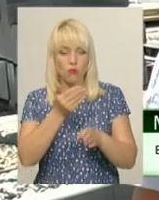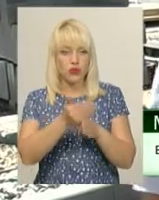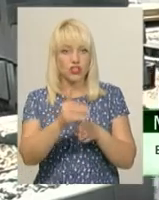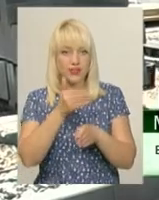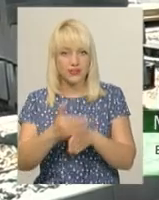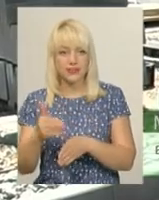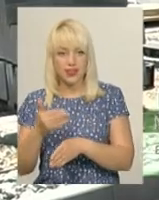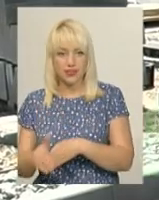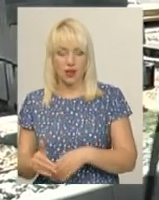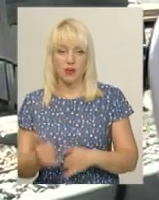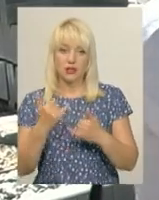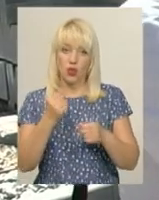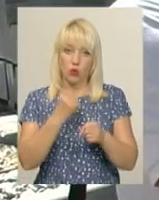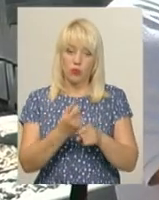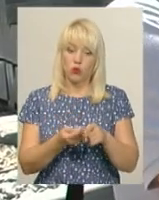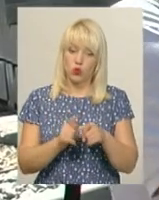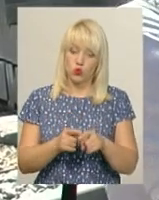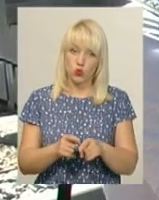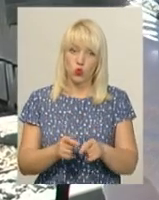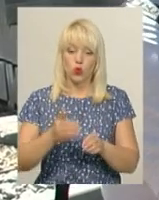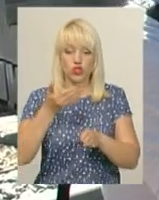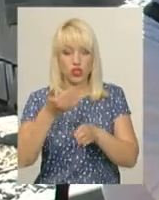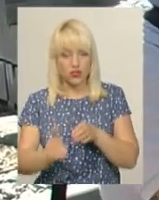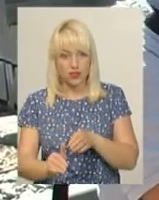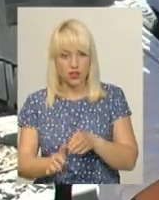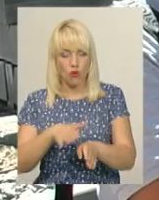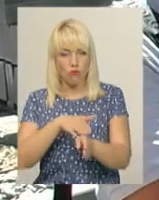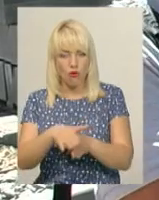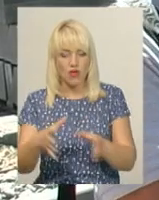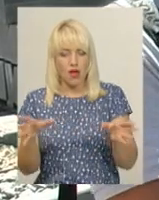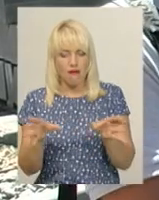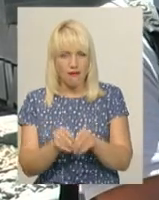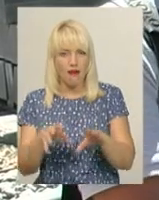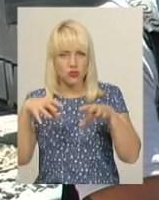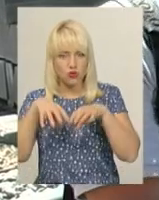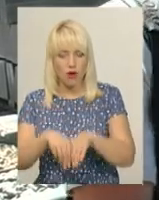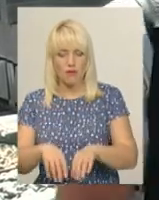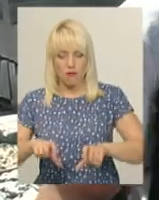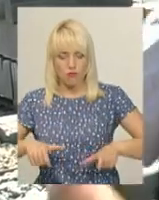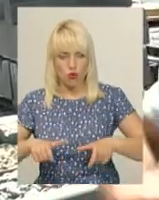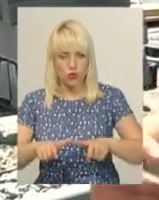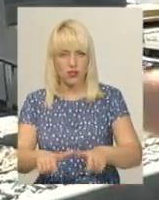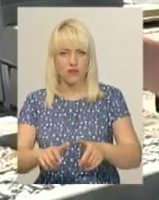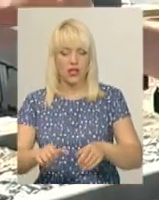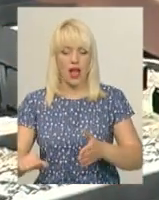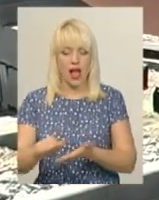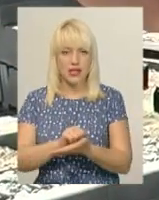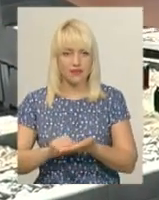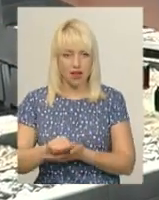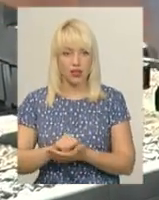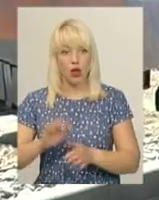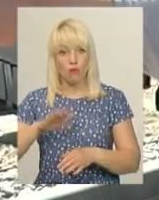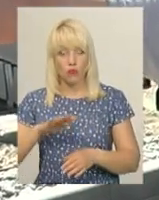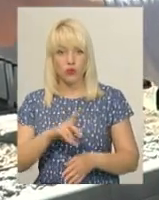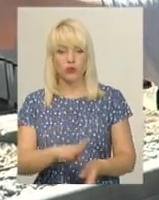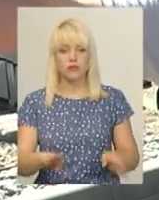Зараз робимо цю частину повністю разом з броківкою, з асфальтом покриттям. Потім ми закриваємо